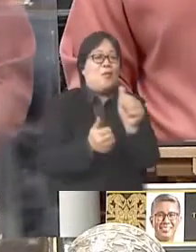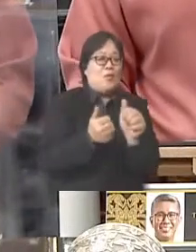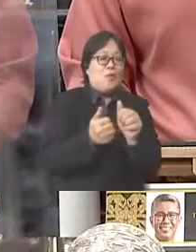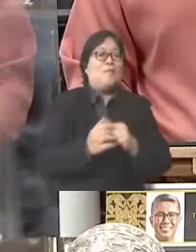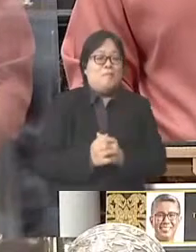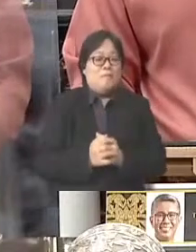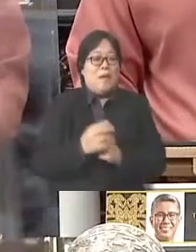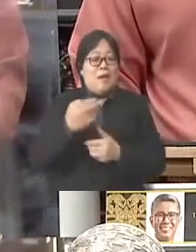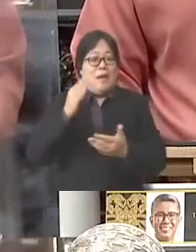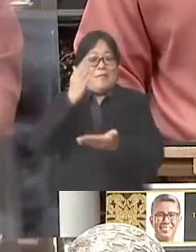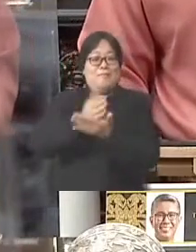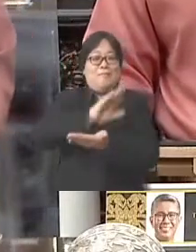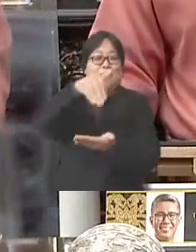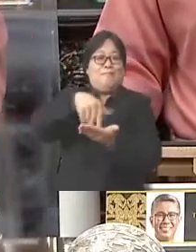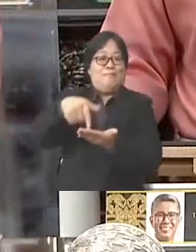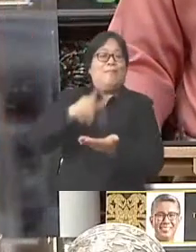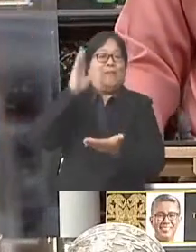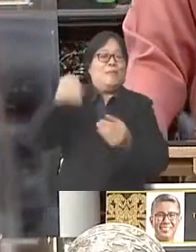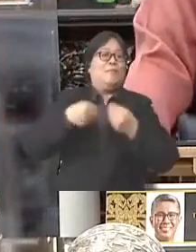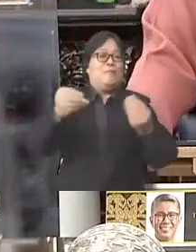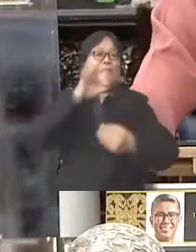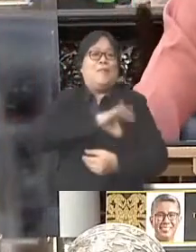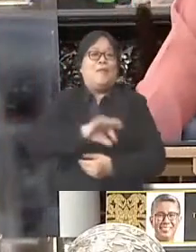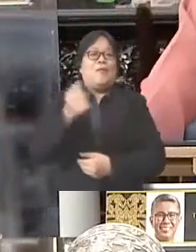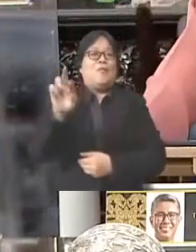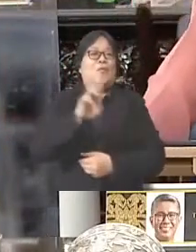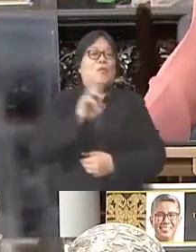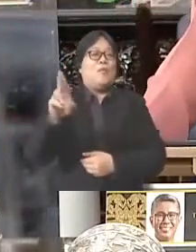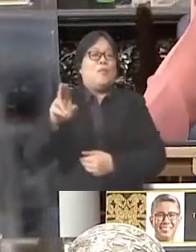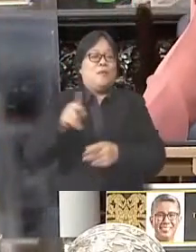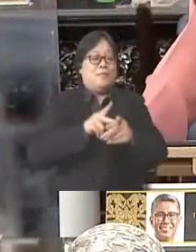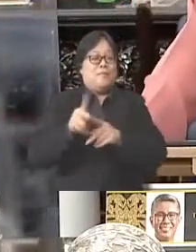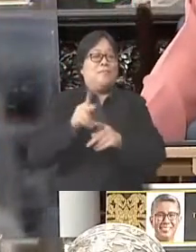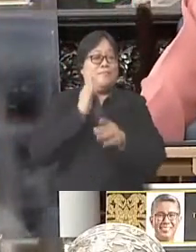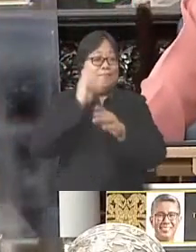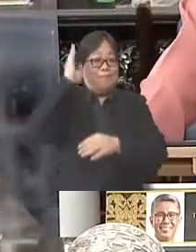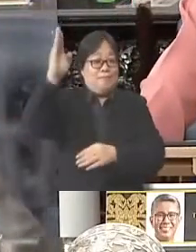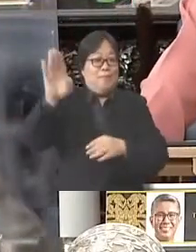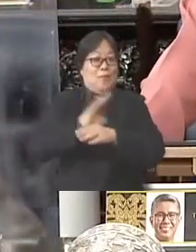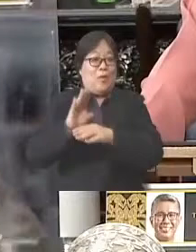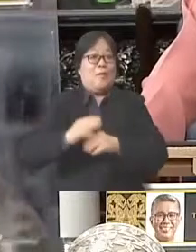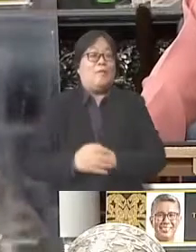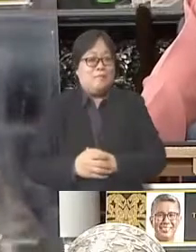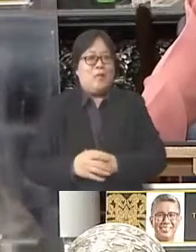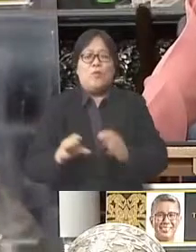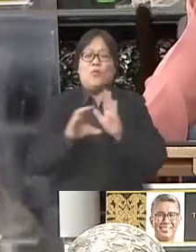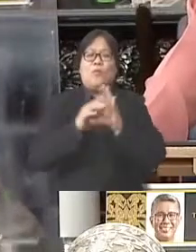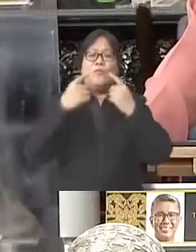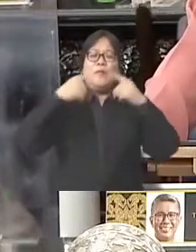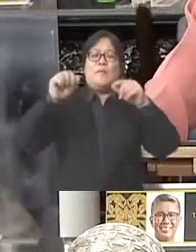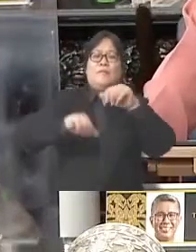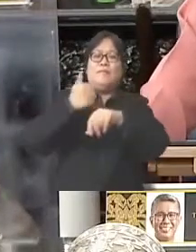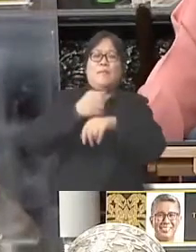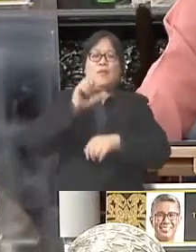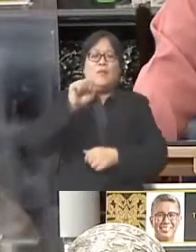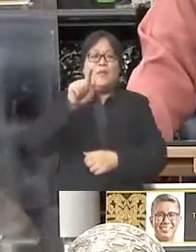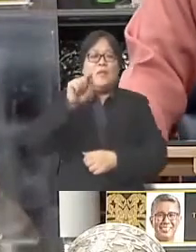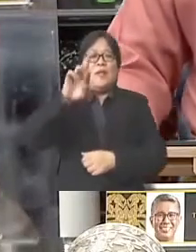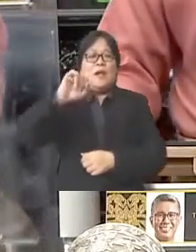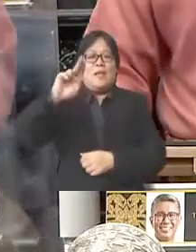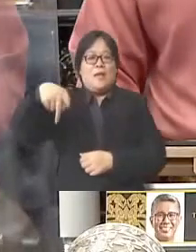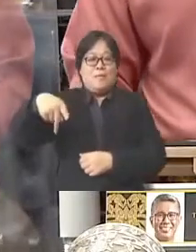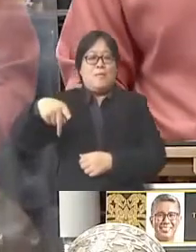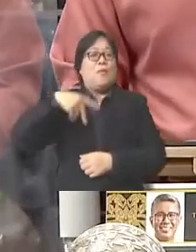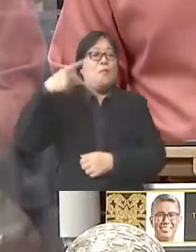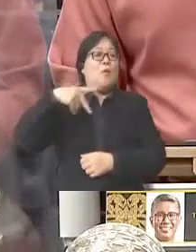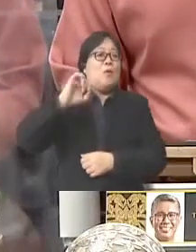HP ini dijangka memberi manfaat dan penyerahan kepada Rp10.000 bahkan usahanya sebagai contoh kejayaan staf vanngo icing